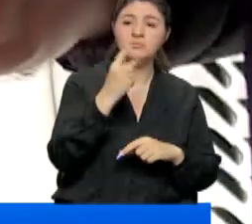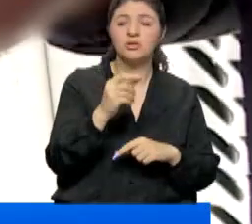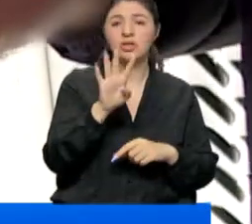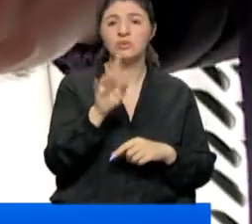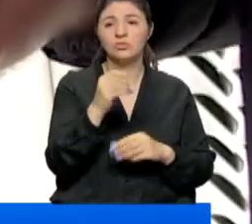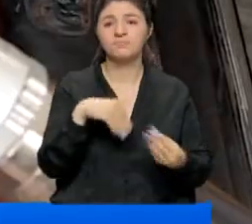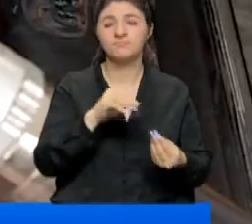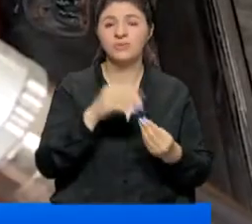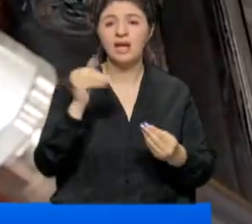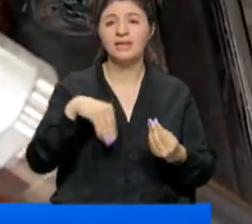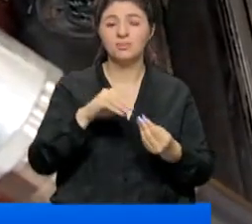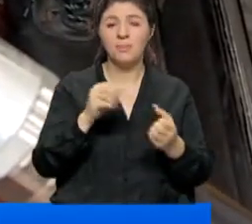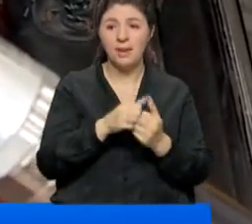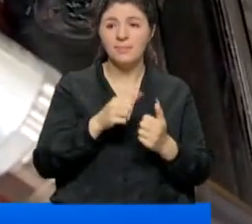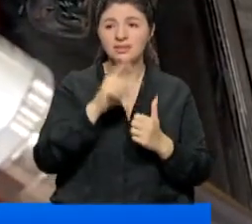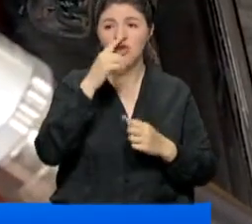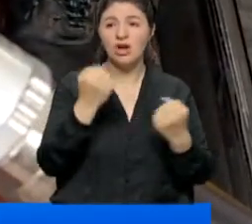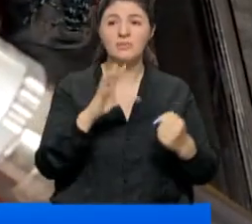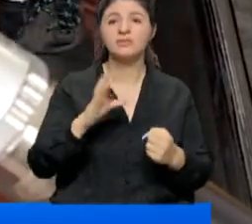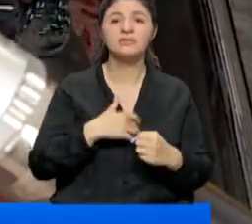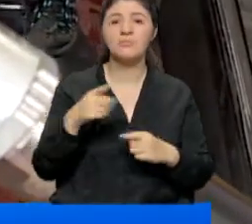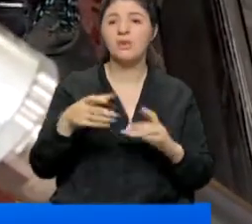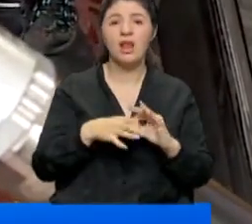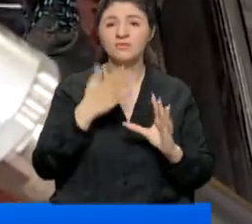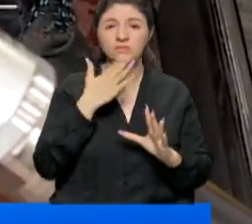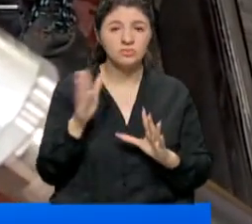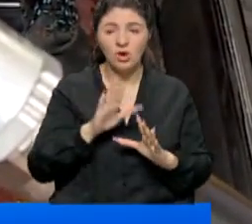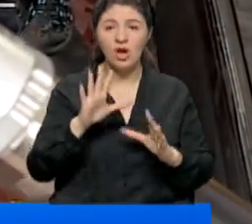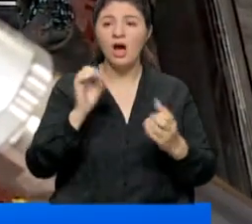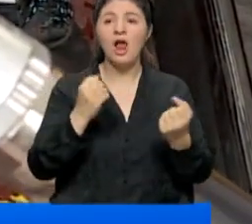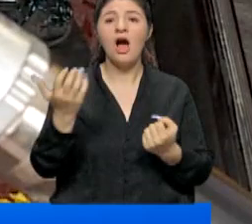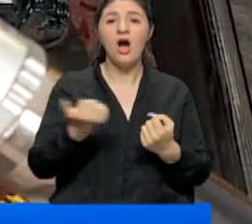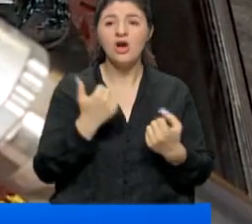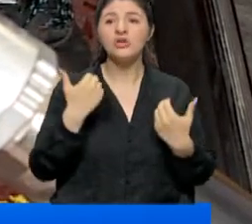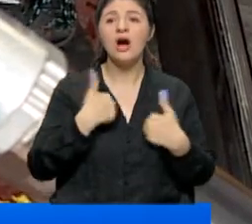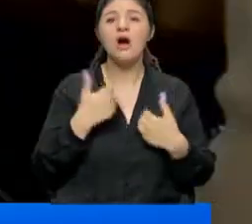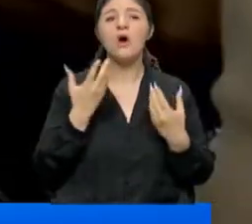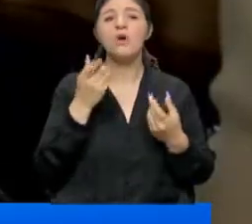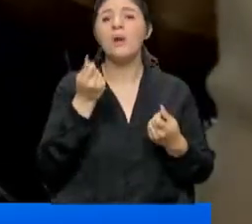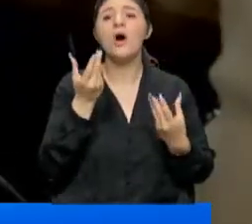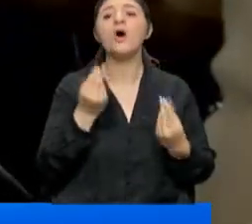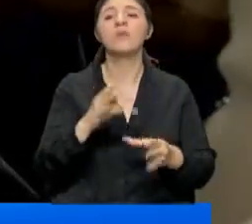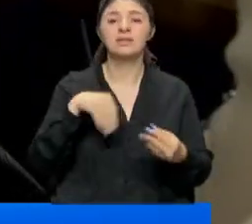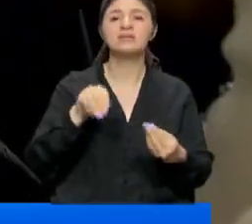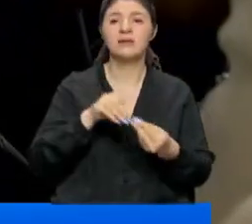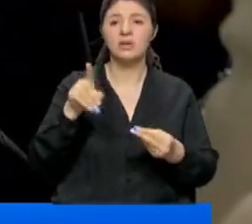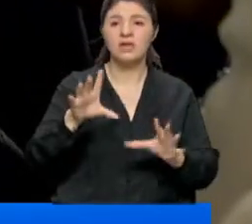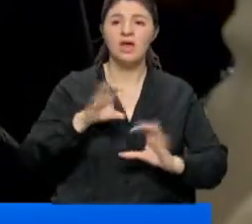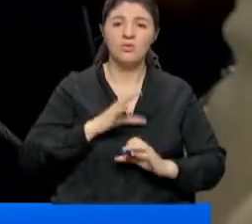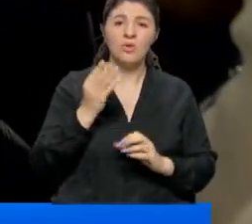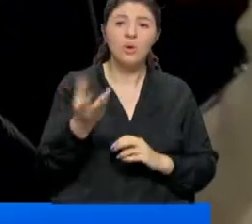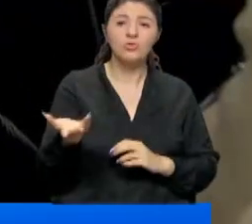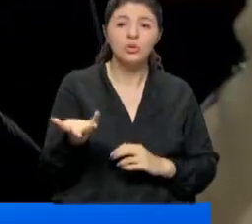40 kuruş sallandık gelen zamlar sadece araç sahiplerini de ilgilendirmiyor açılacak durumu olmayanlarda zamanlar ne